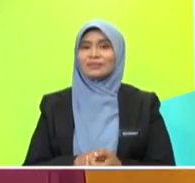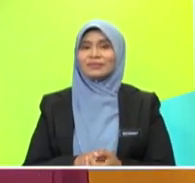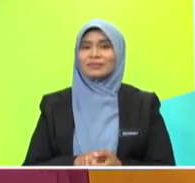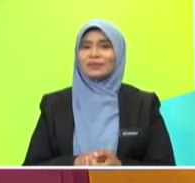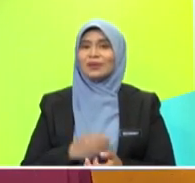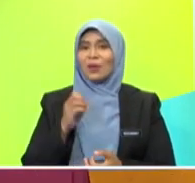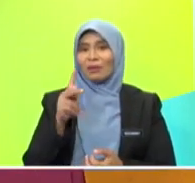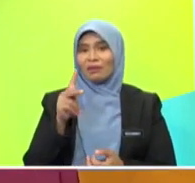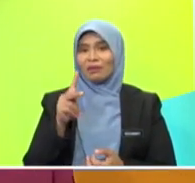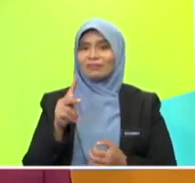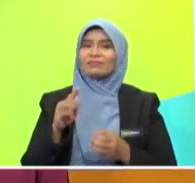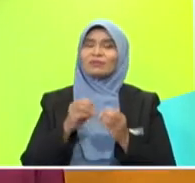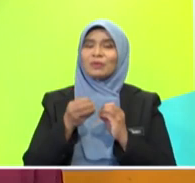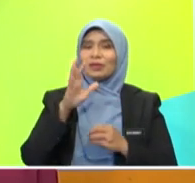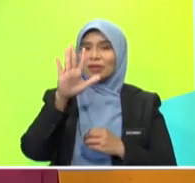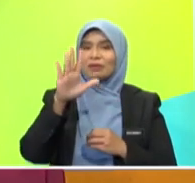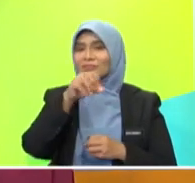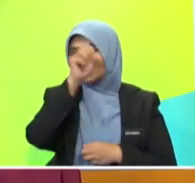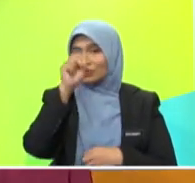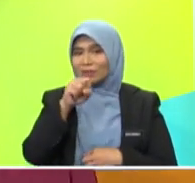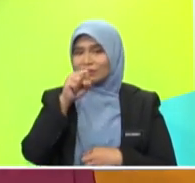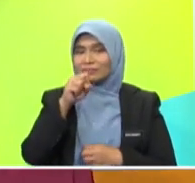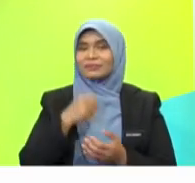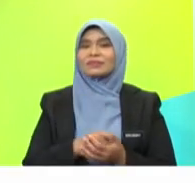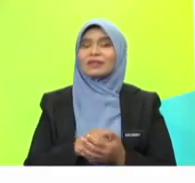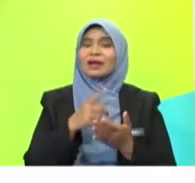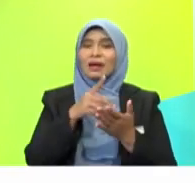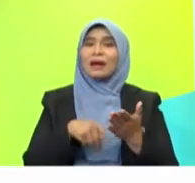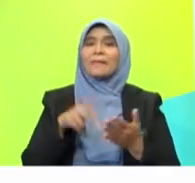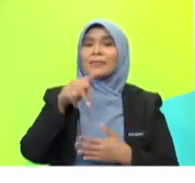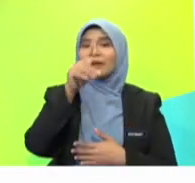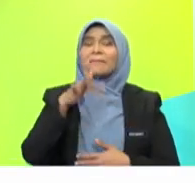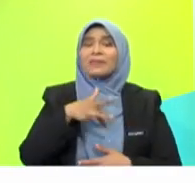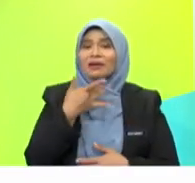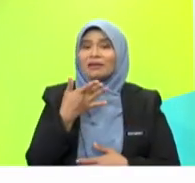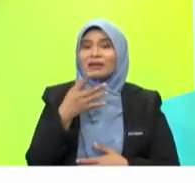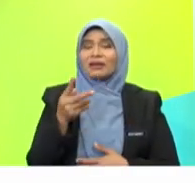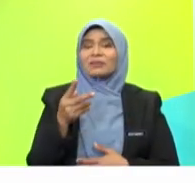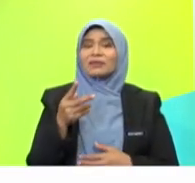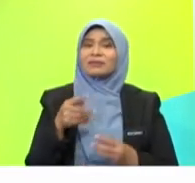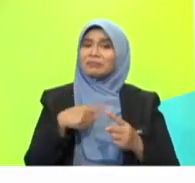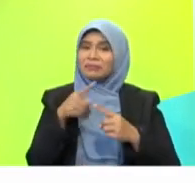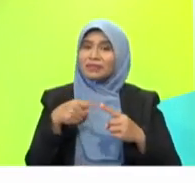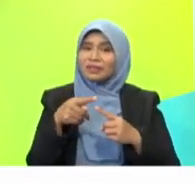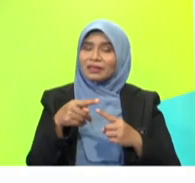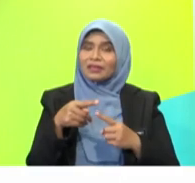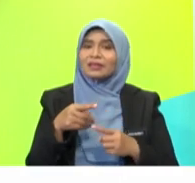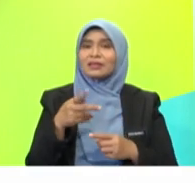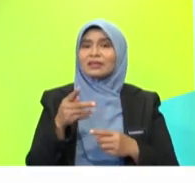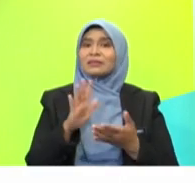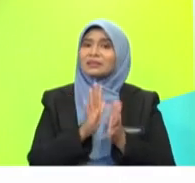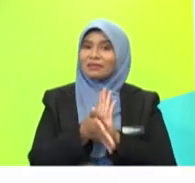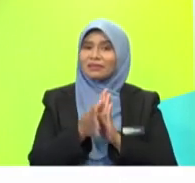Oke nomor 5 soalnya seperti berikut Apakah perasaan kamu Apabila kamu menjadi